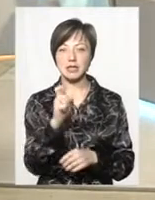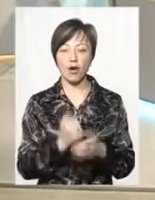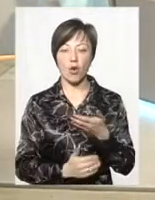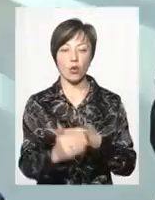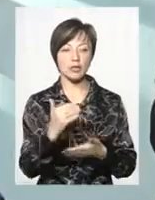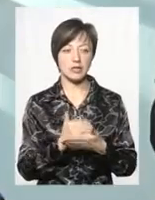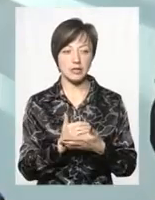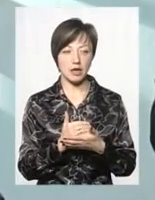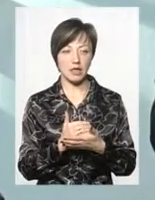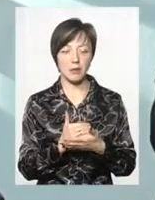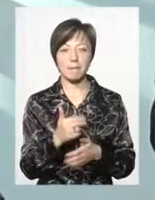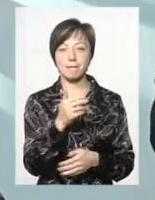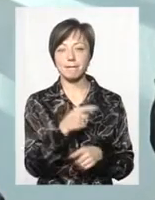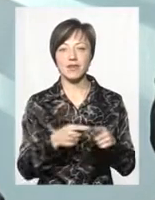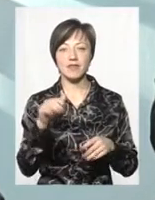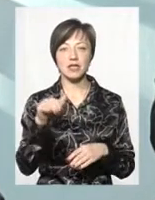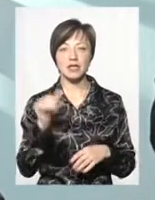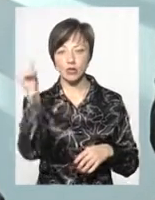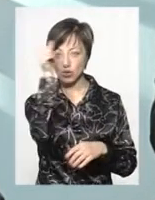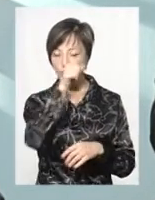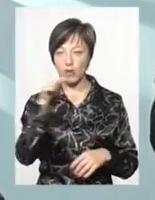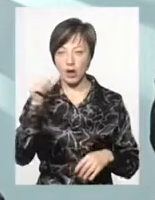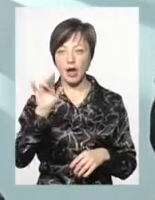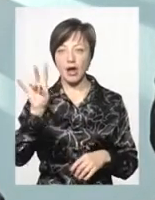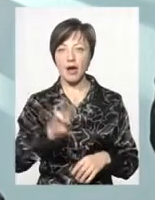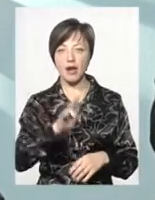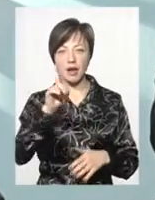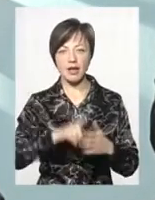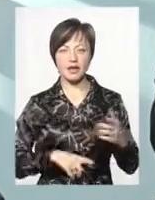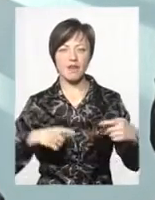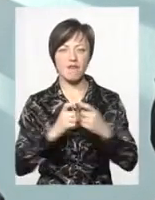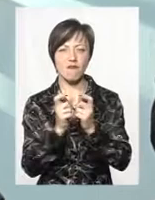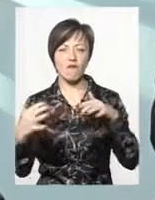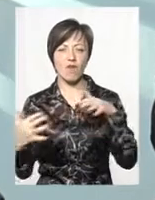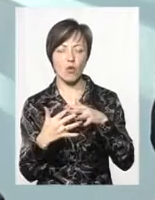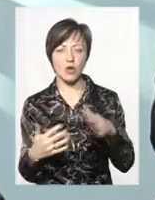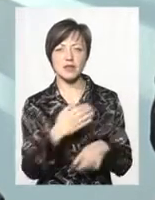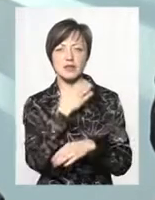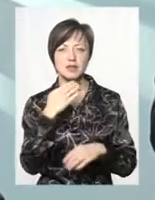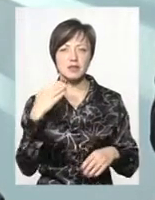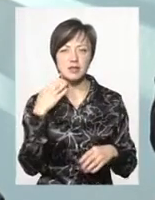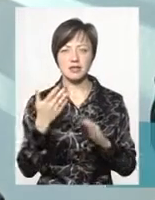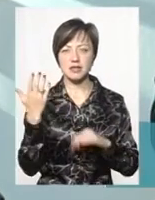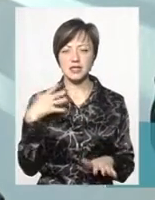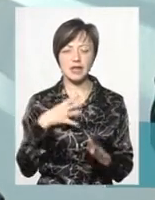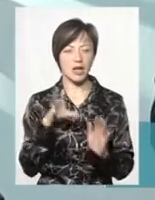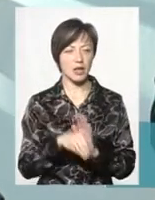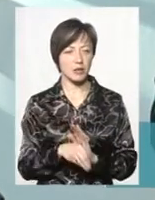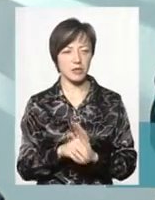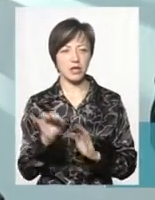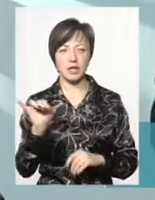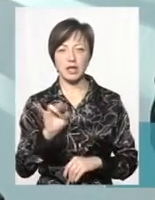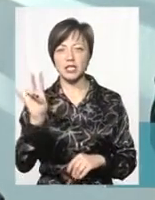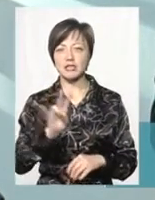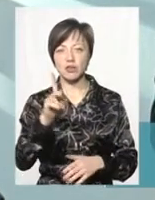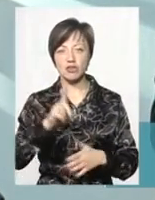останніх десь півтисячі років, тих релігійних воєн мали стільки, і за спиною стільки загиблих, і священиків, і